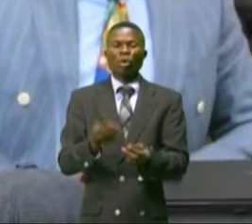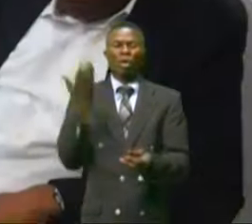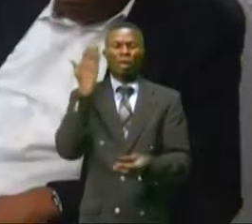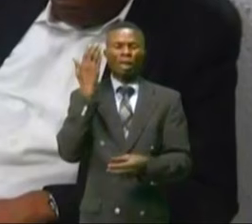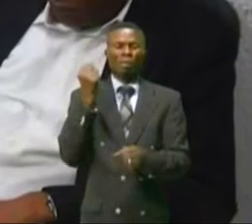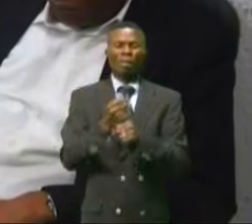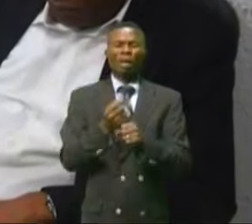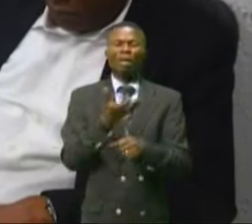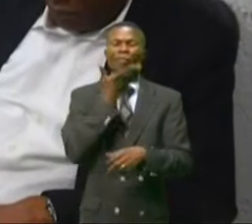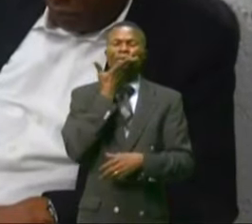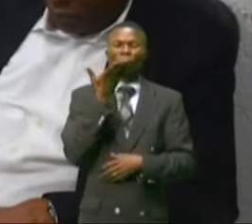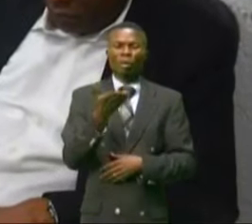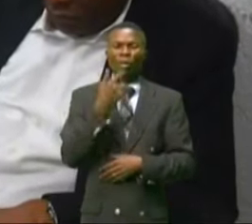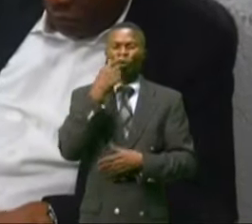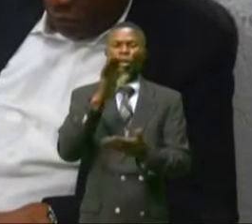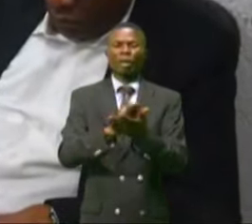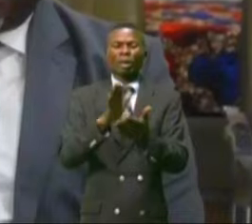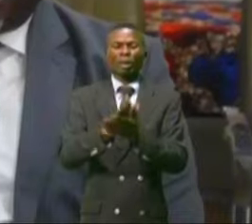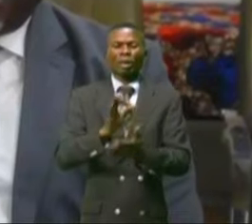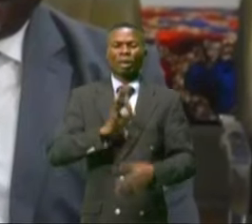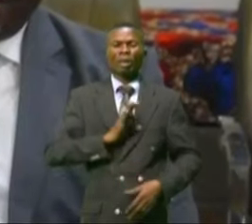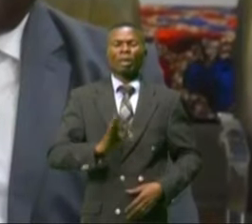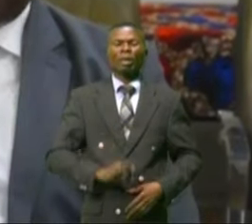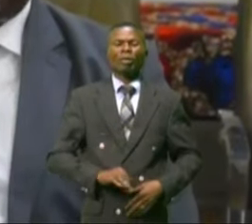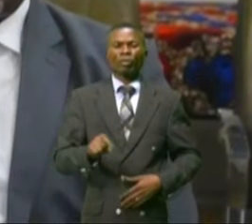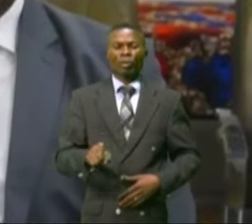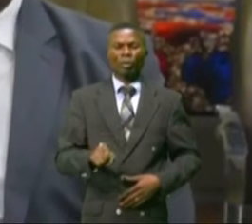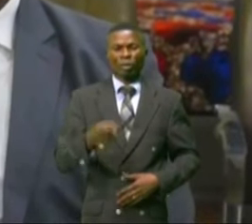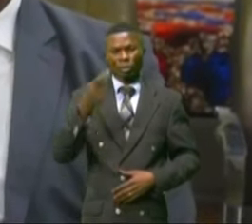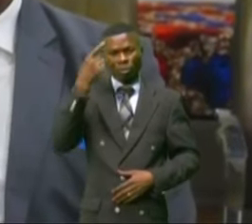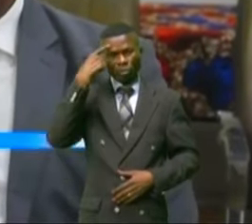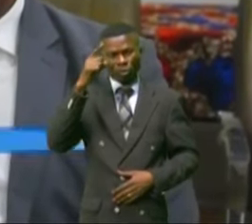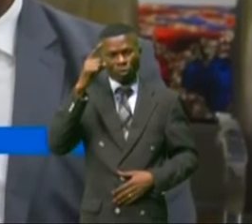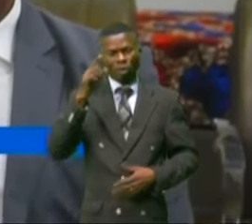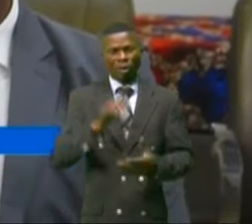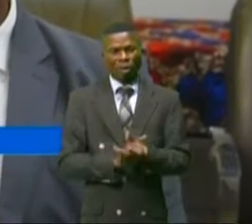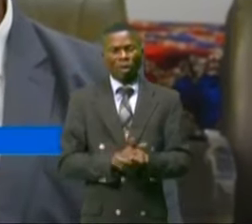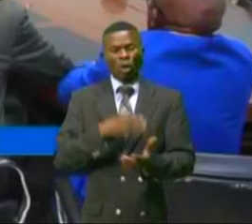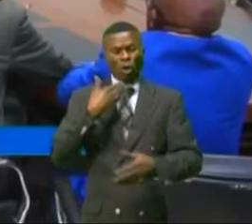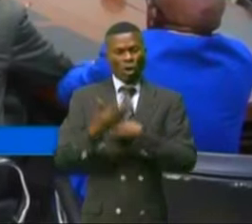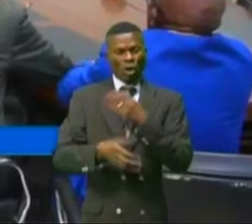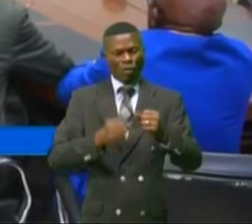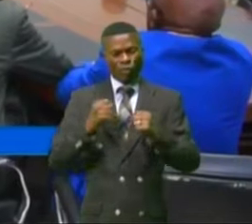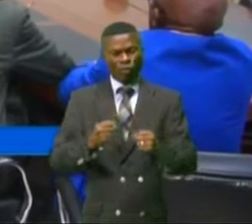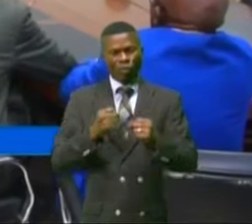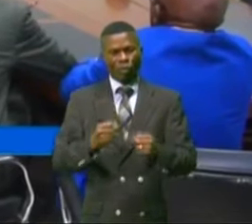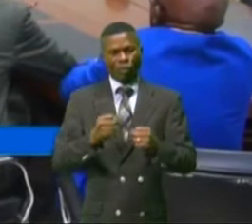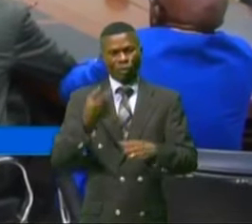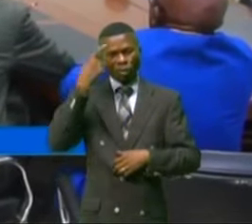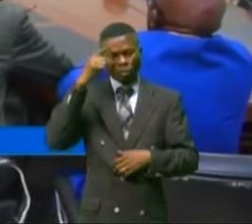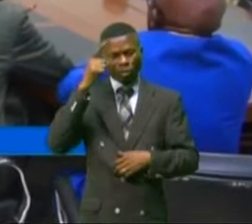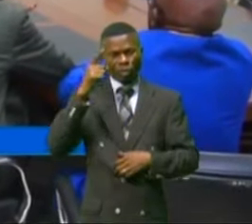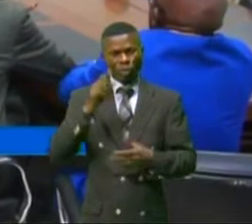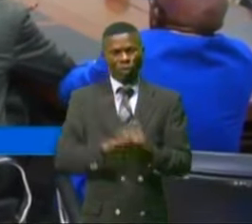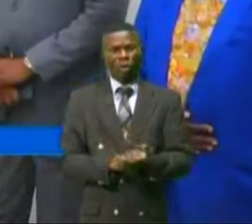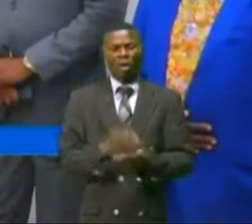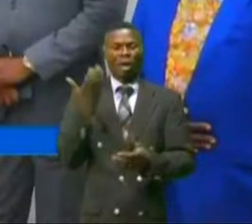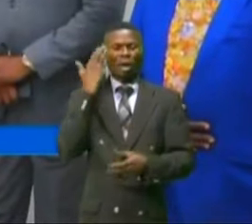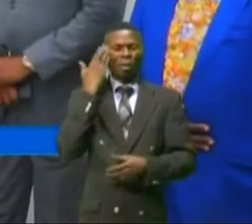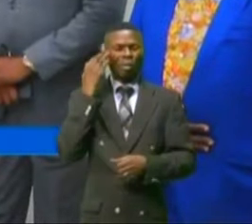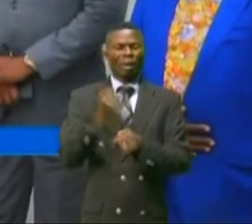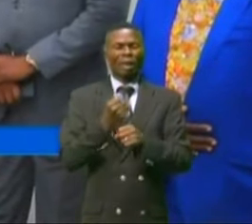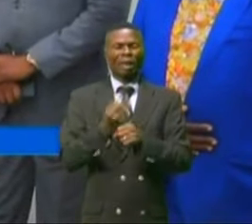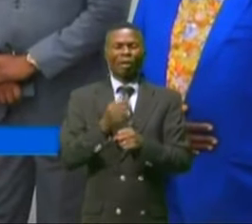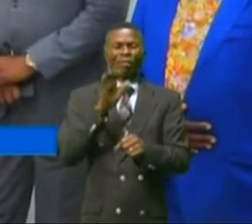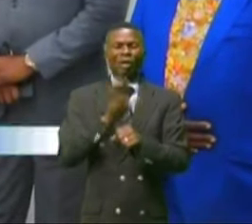a remercié le chef de l'État, Félix-Antoine Tshisekedi Tshilombo, pour les efforts consentis afin que les retraités